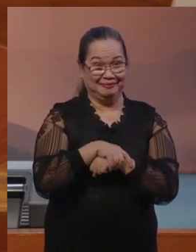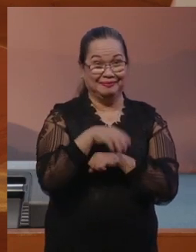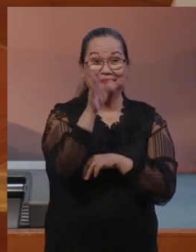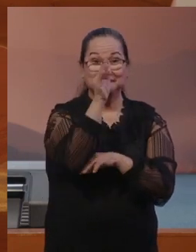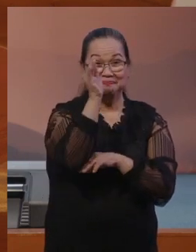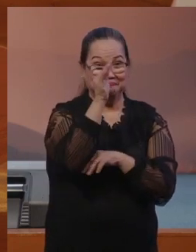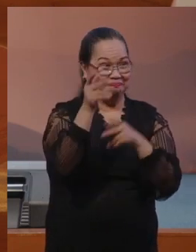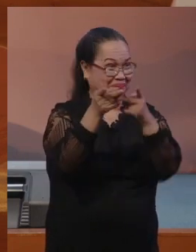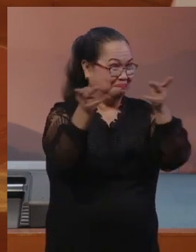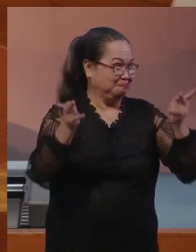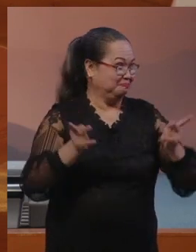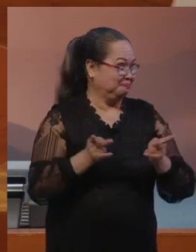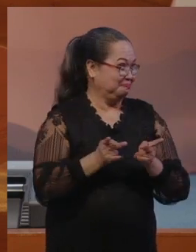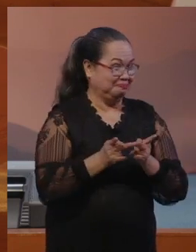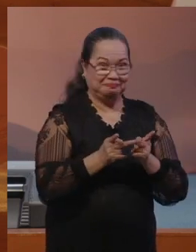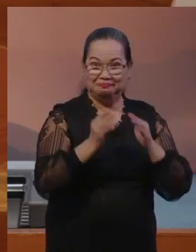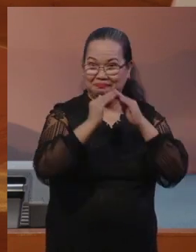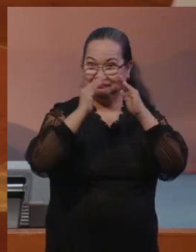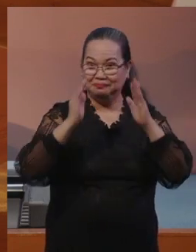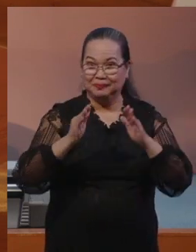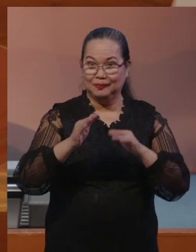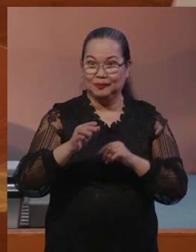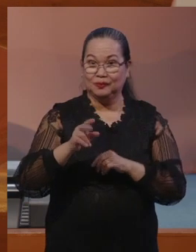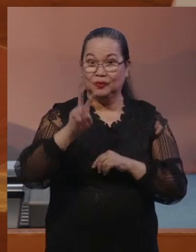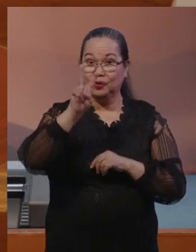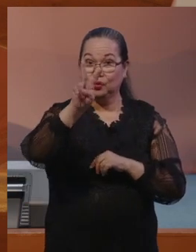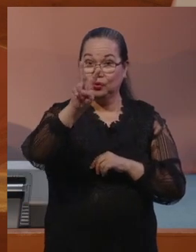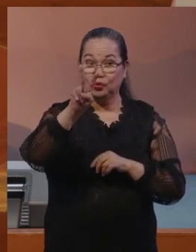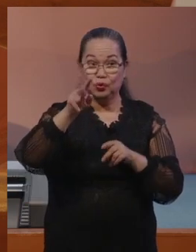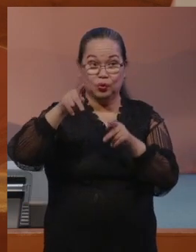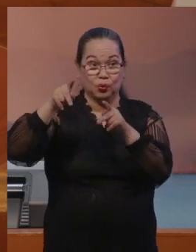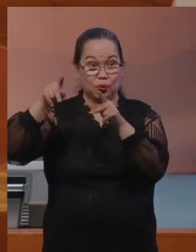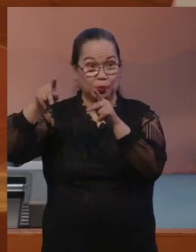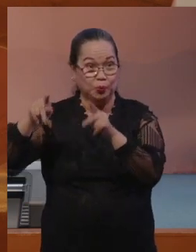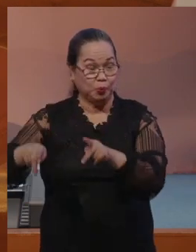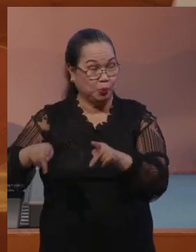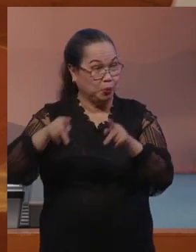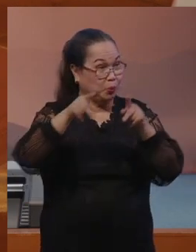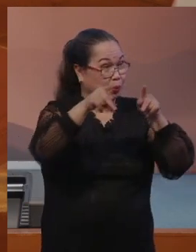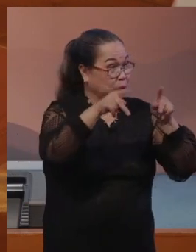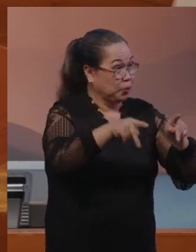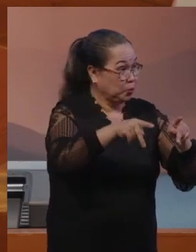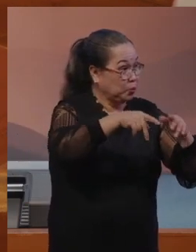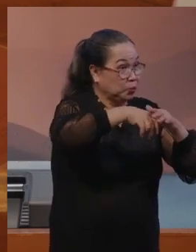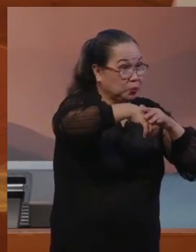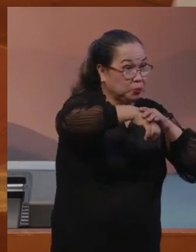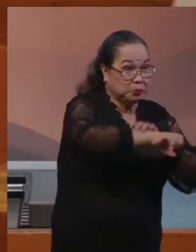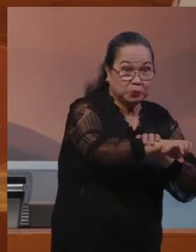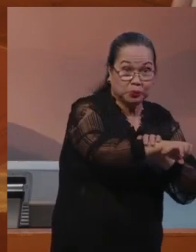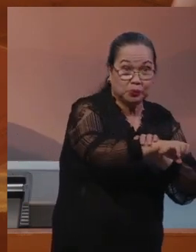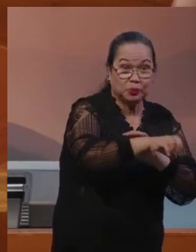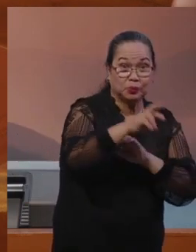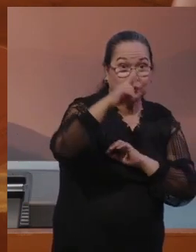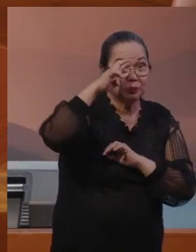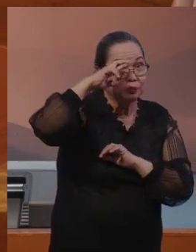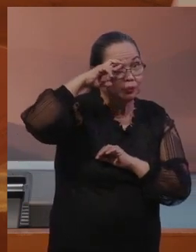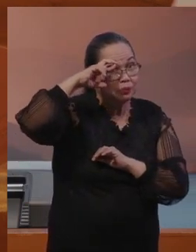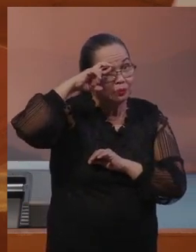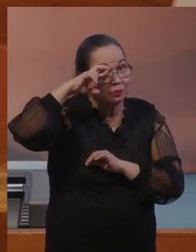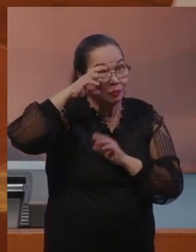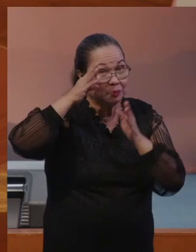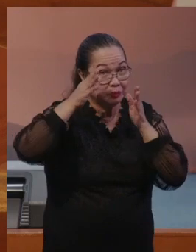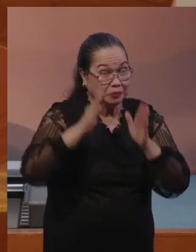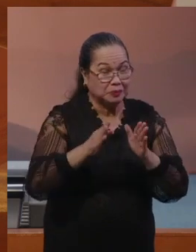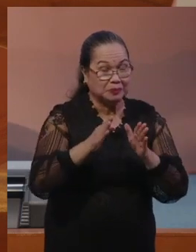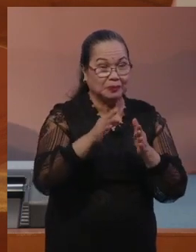At nagpunta po yung dalawang spy doon. Yung dalawang spy, ang sabi sa Joshua chapter 6, sa Joshua chapter